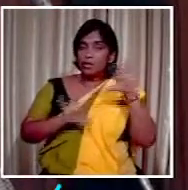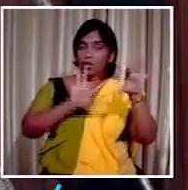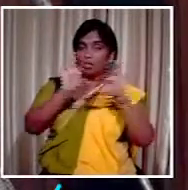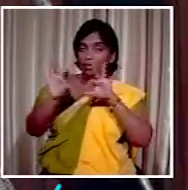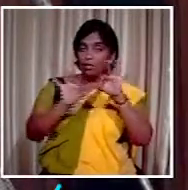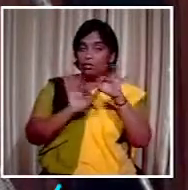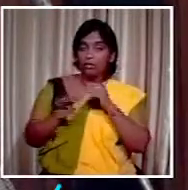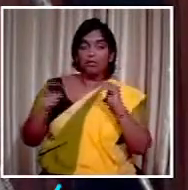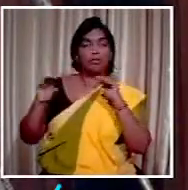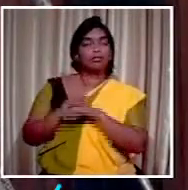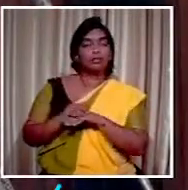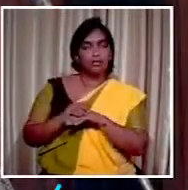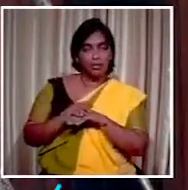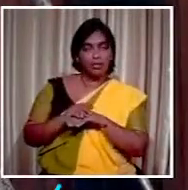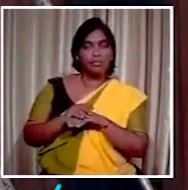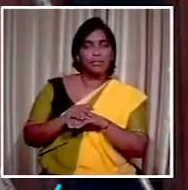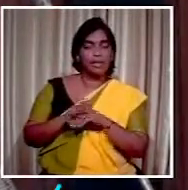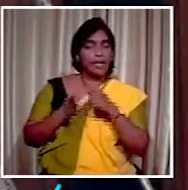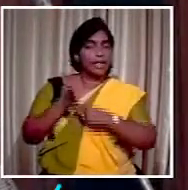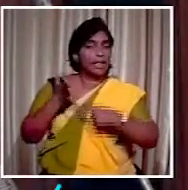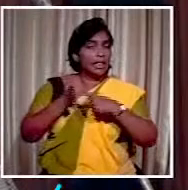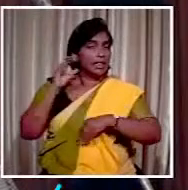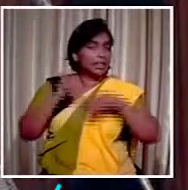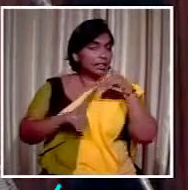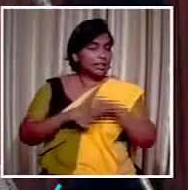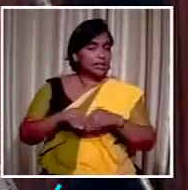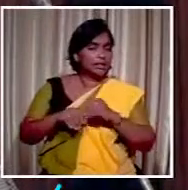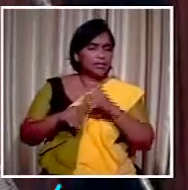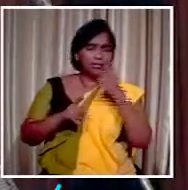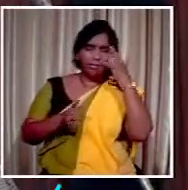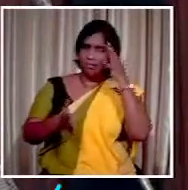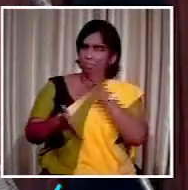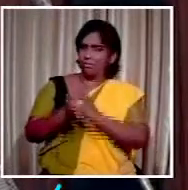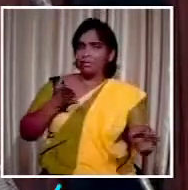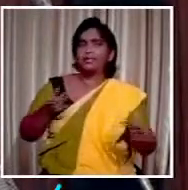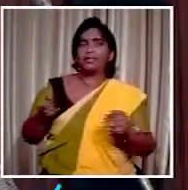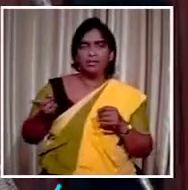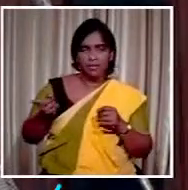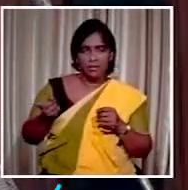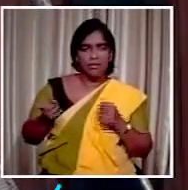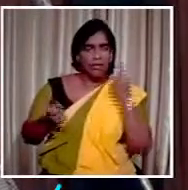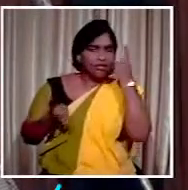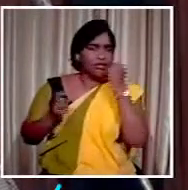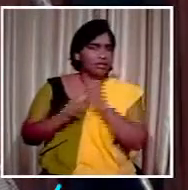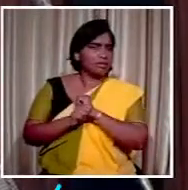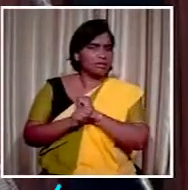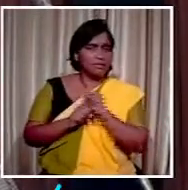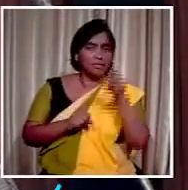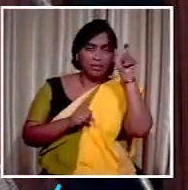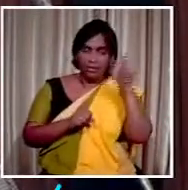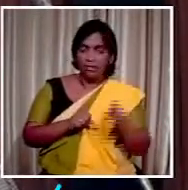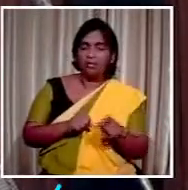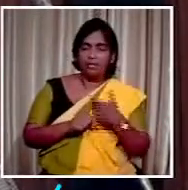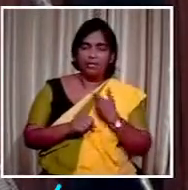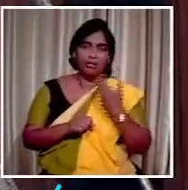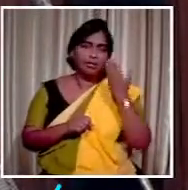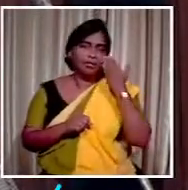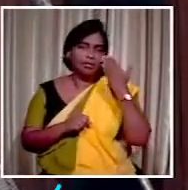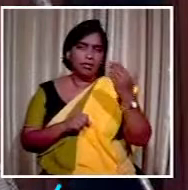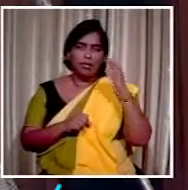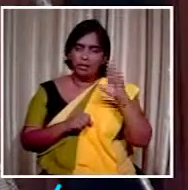අරගෙන දාගන්නකොට දේශපාලනයේ පිළිබඳව අබමල් රේණුවක අවබෝධයක් තියෙන කෙනෙකුට දැනගන්න පුළුවන්කම